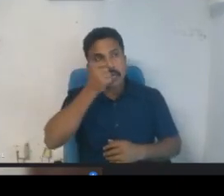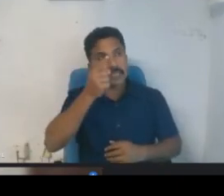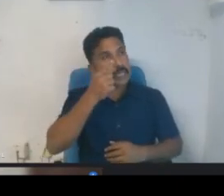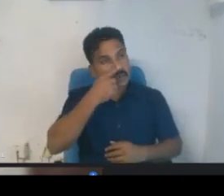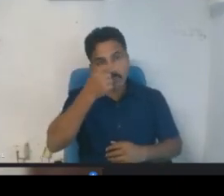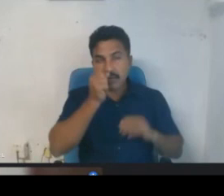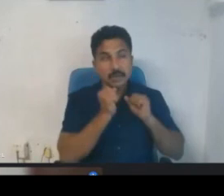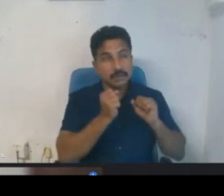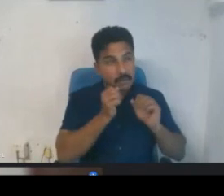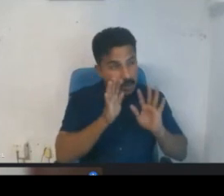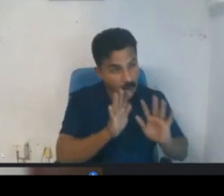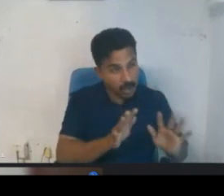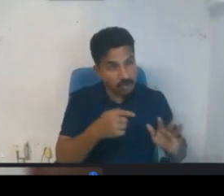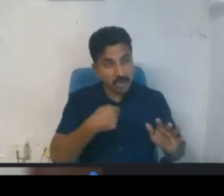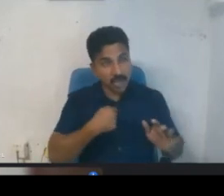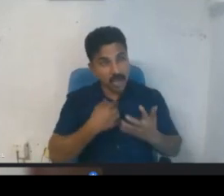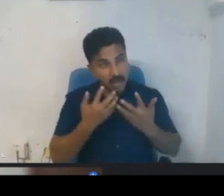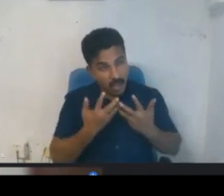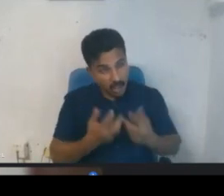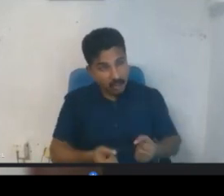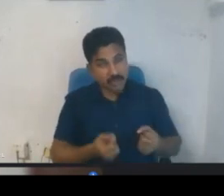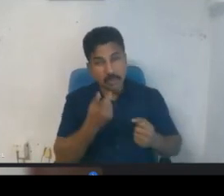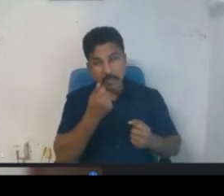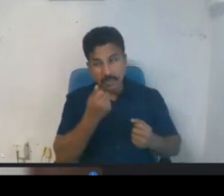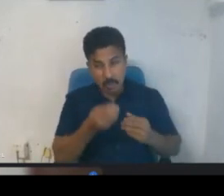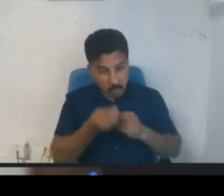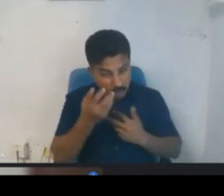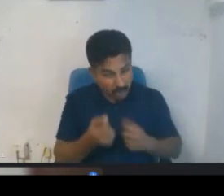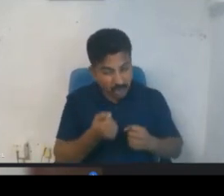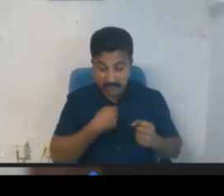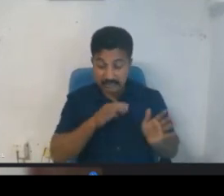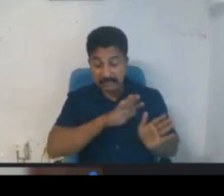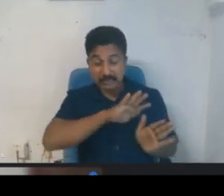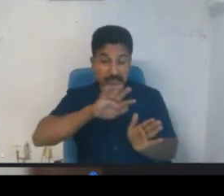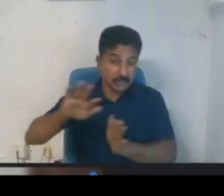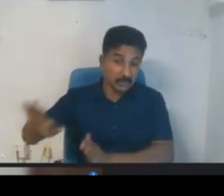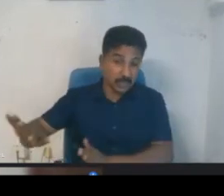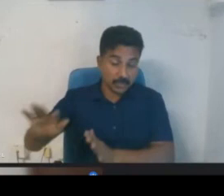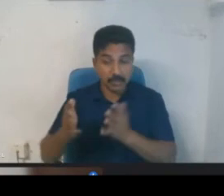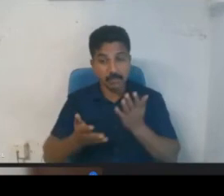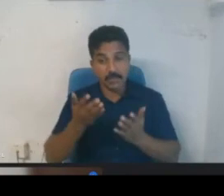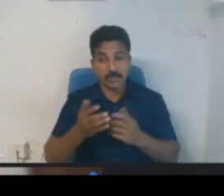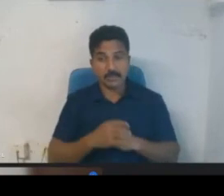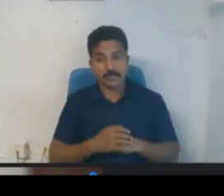സാഹചര്യങ്ങളിലൂടെയാണ് കടന്നു പോകുന്നത്, അതുകൊണ്ട് ഞാൻ എൻ്റെ ആവശ്യങ്ങളെ സാമ്പത്തികമായിട്ടുള്ള ഇപ്പം കുട്ടിക്ക്